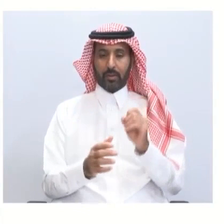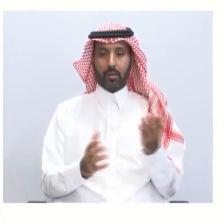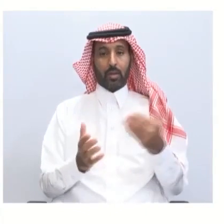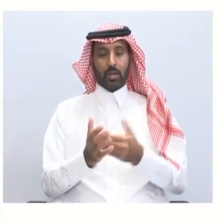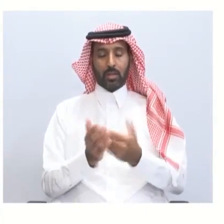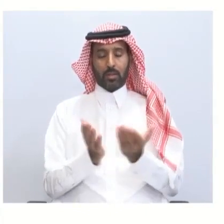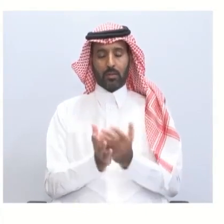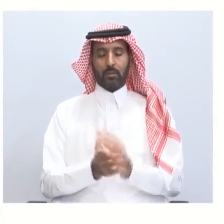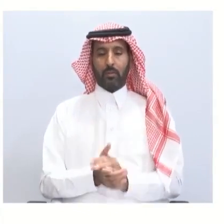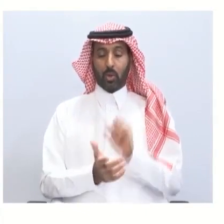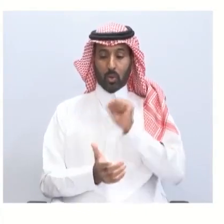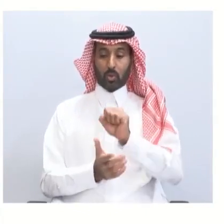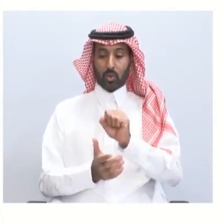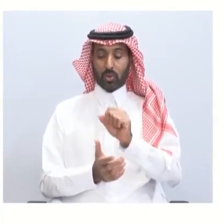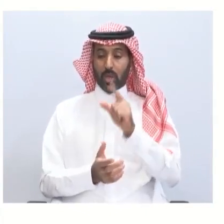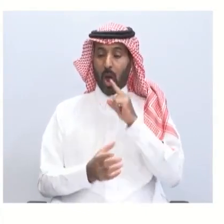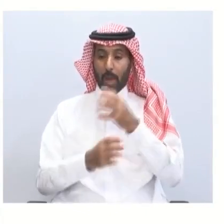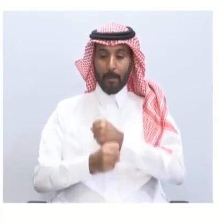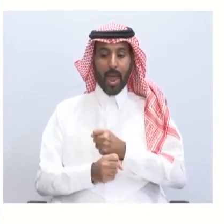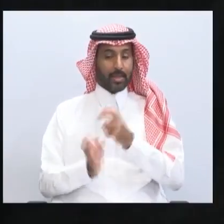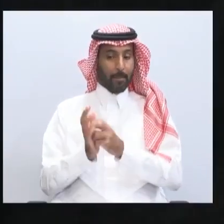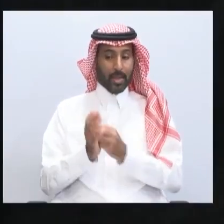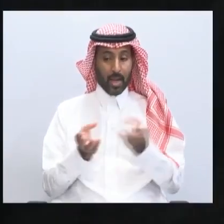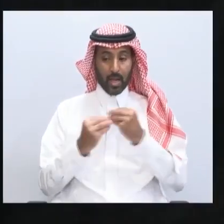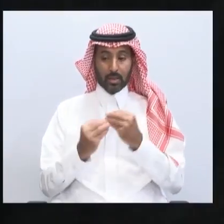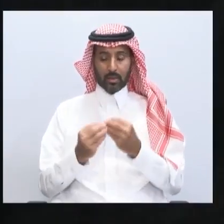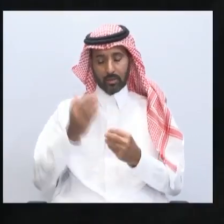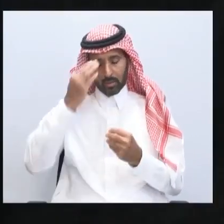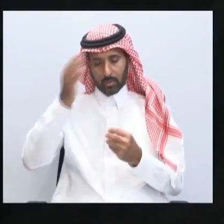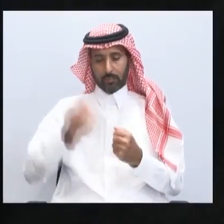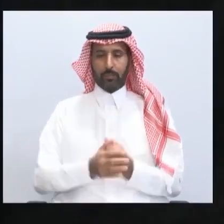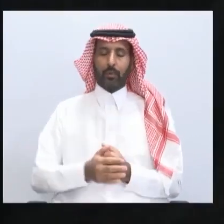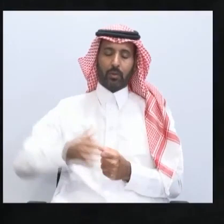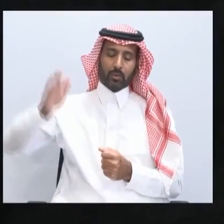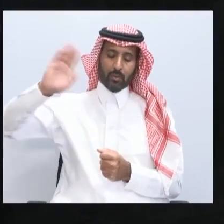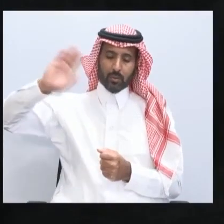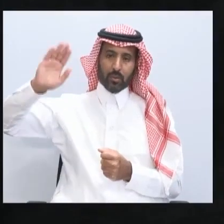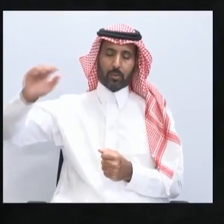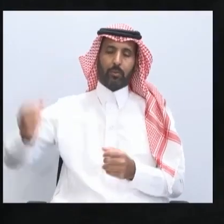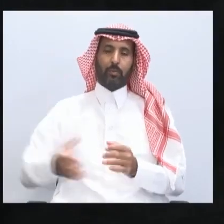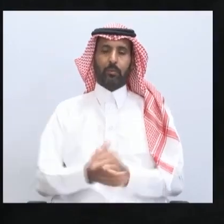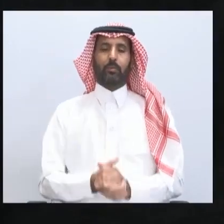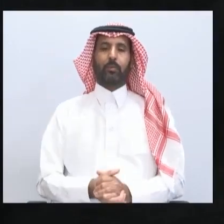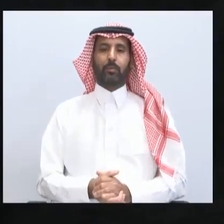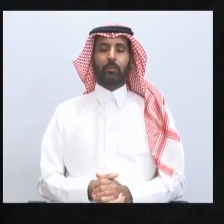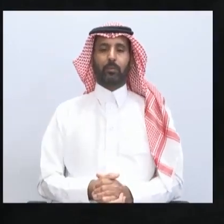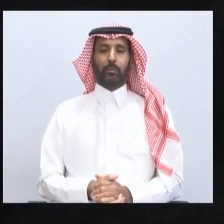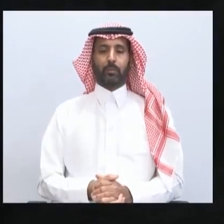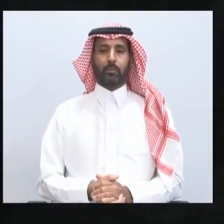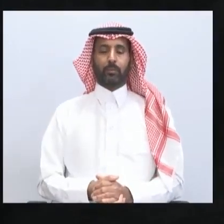درسنا اليوم الخصوصيه وحمايه البيانات شاكل حسن استماعكم وانصات والسلام عليكم ورحمه